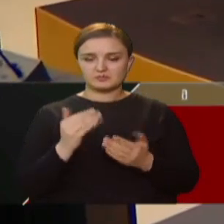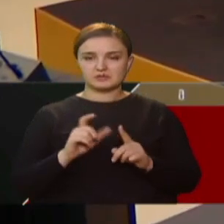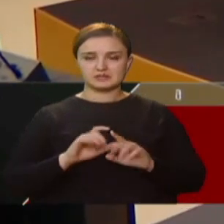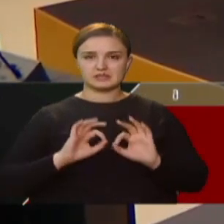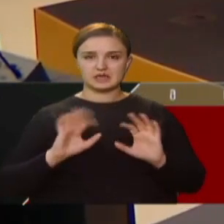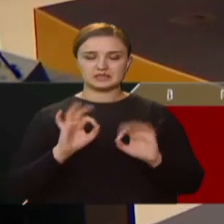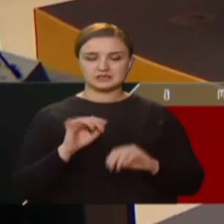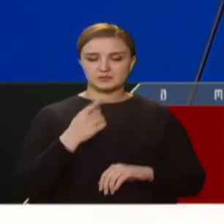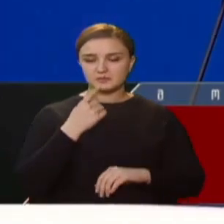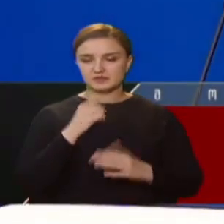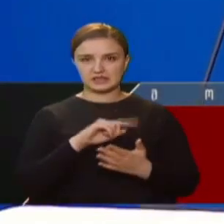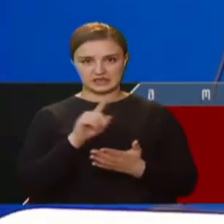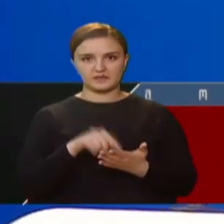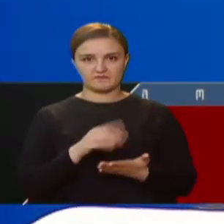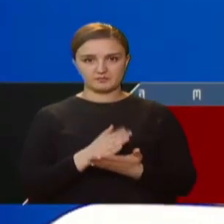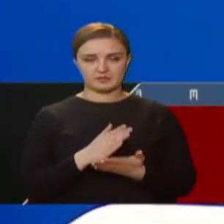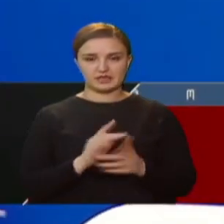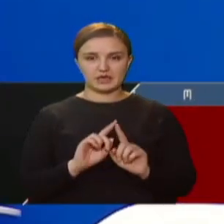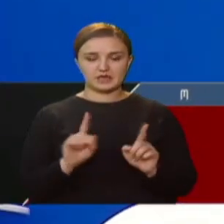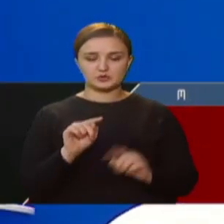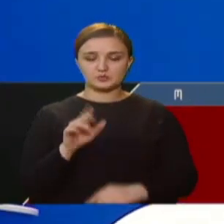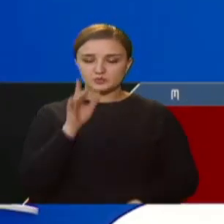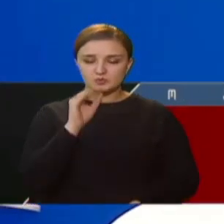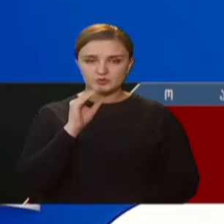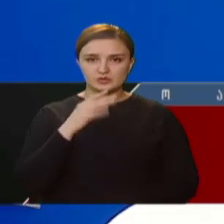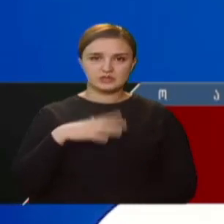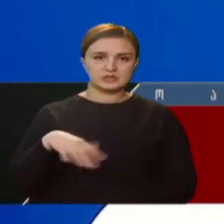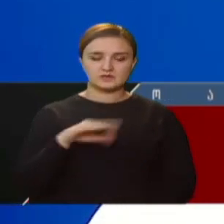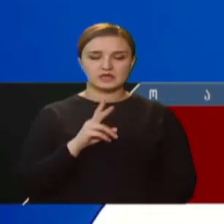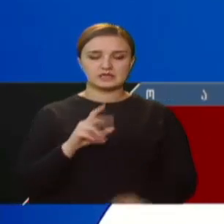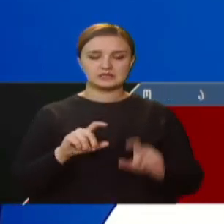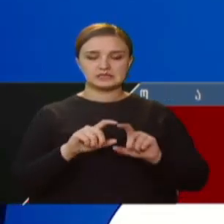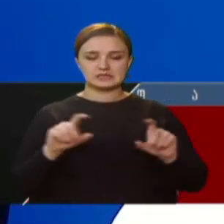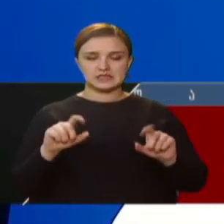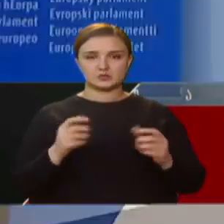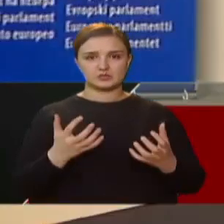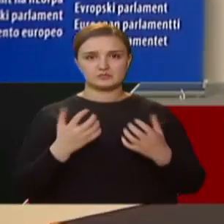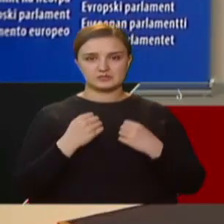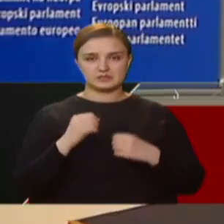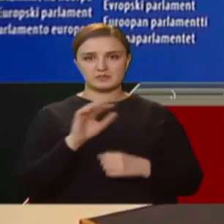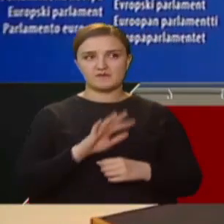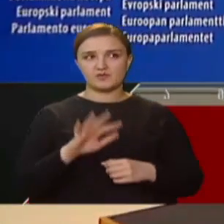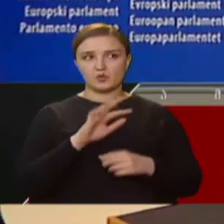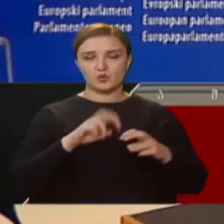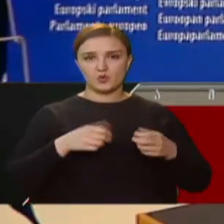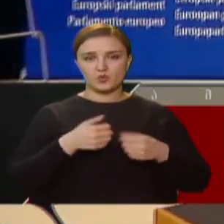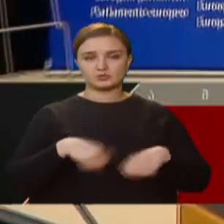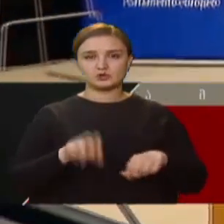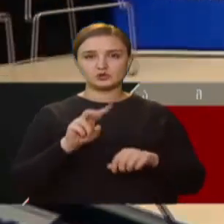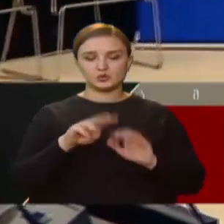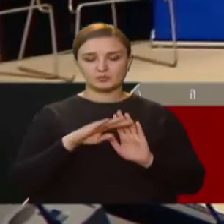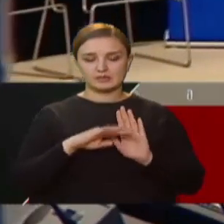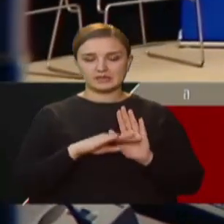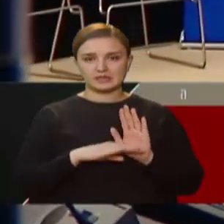განცხადება კითხვებს მაინც აჩენს. Განსაკუთრებით იმ ფონზე, როცა ქვეყანას კანდიდატის სტატუსის მისაღებად ევროკომისიისგან 12 კონკრეტული პირობა